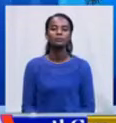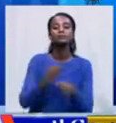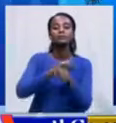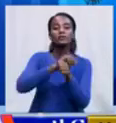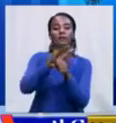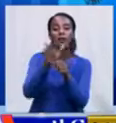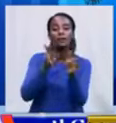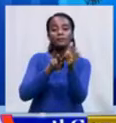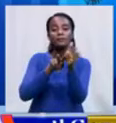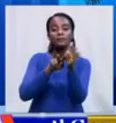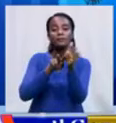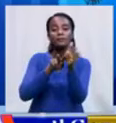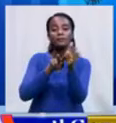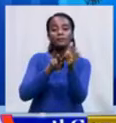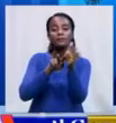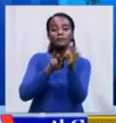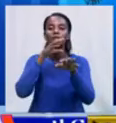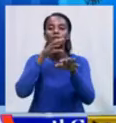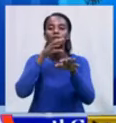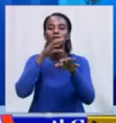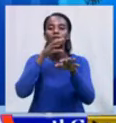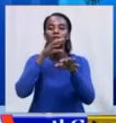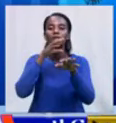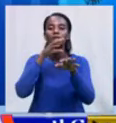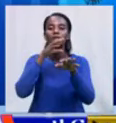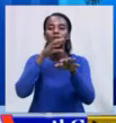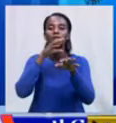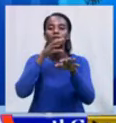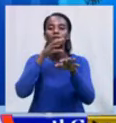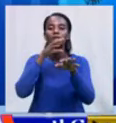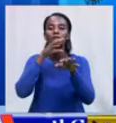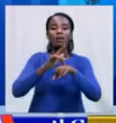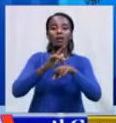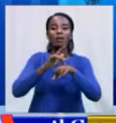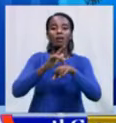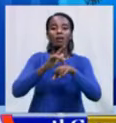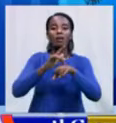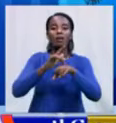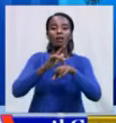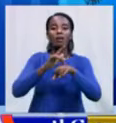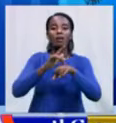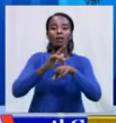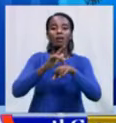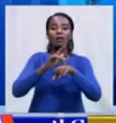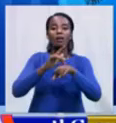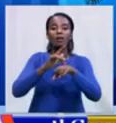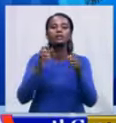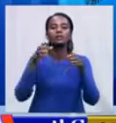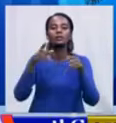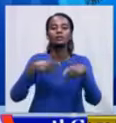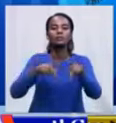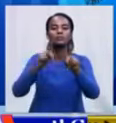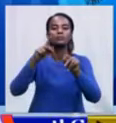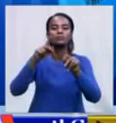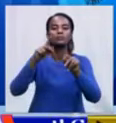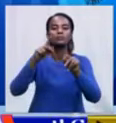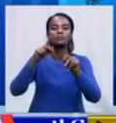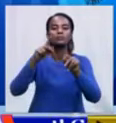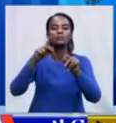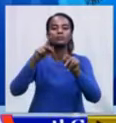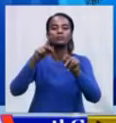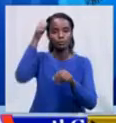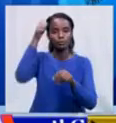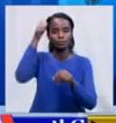የኮሮና ቫይረስ ወረርሽኝ በግብርና ግብዓት አቅርቦትና ስራ ላይ ጫና እንዳይፈጠር ጥረት እየተደረገ መሆኑን የግብርና ሚኒስትሩ አቶ ኡመር ሁሴን